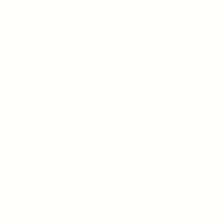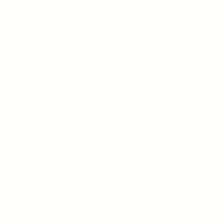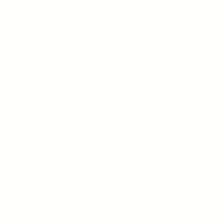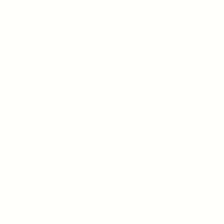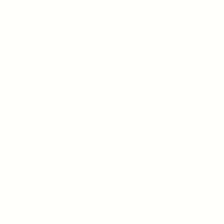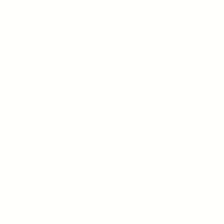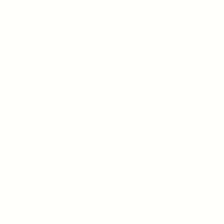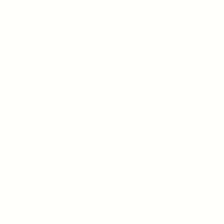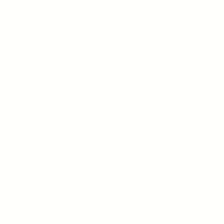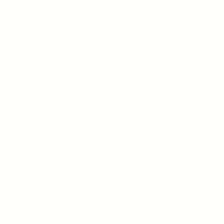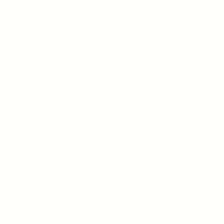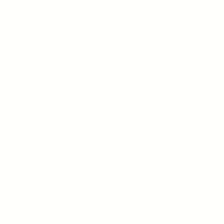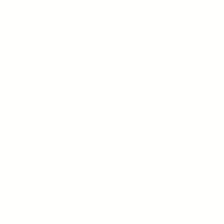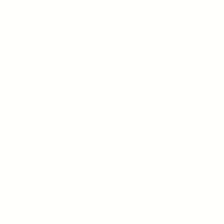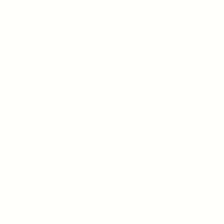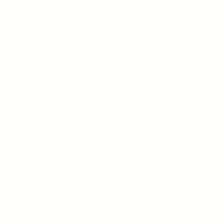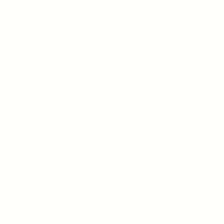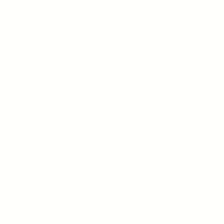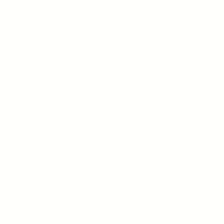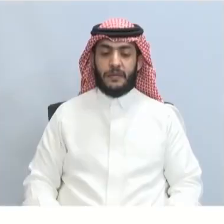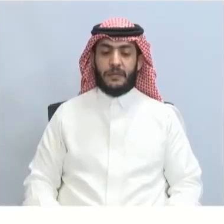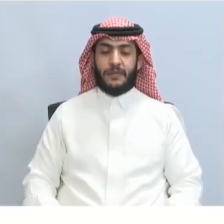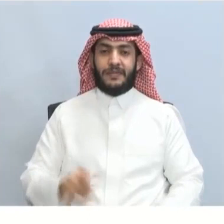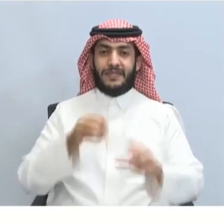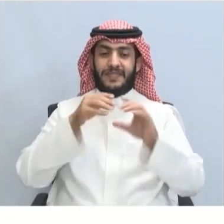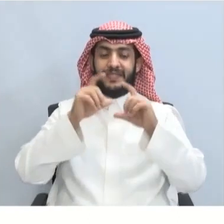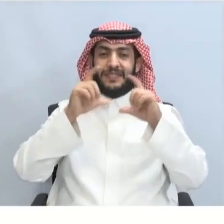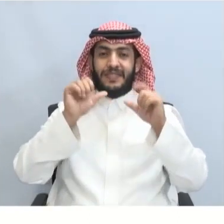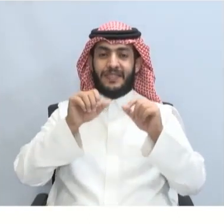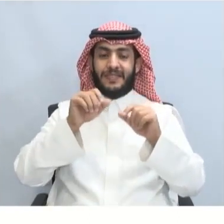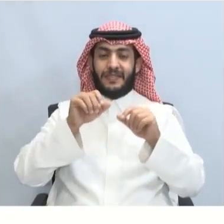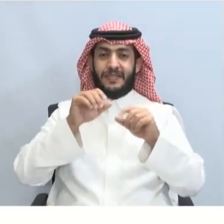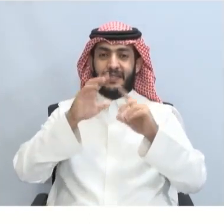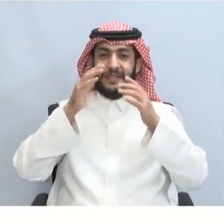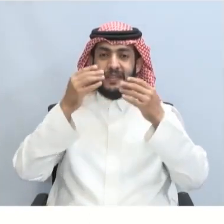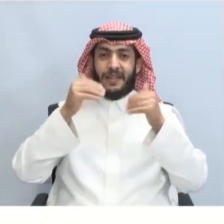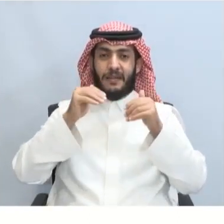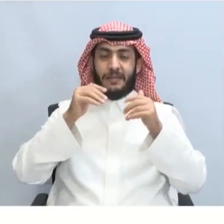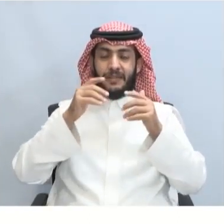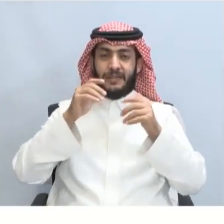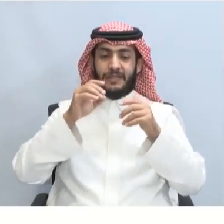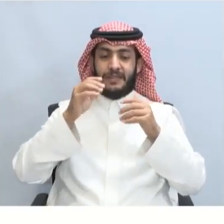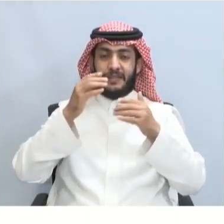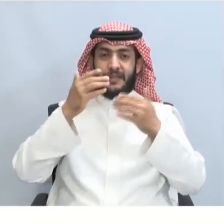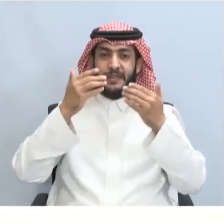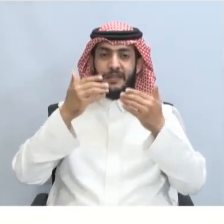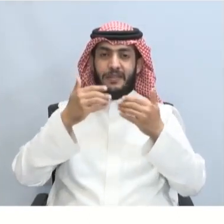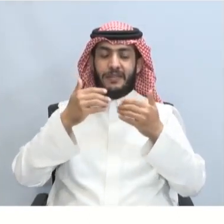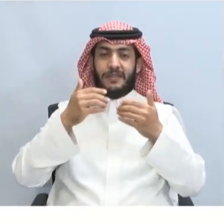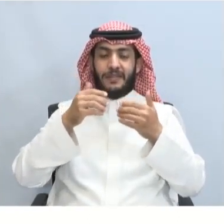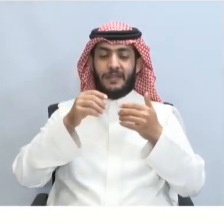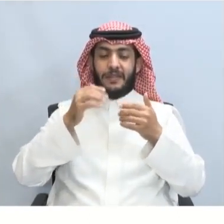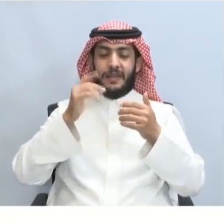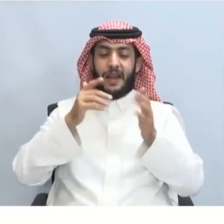في الفقره التاليه نلاحظ لدينا داخل البدي في الفقره ما السطر ما قبل